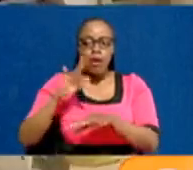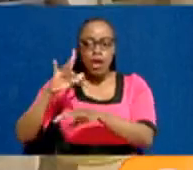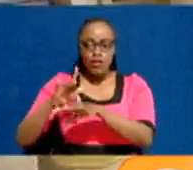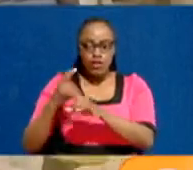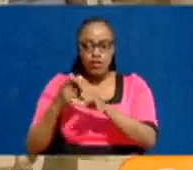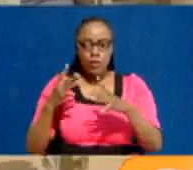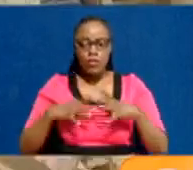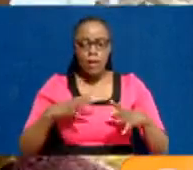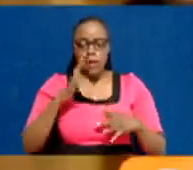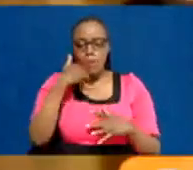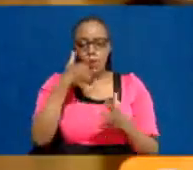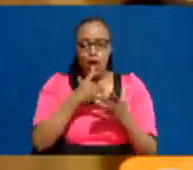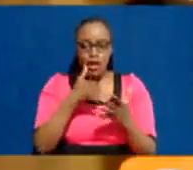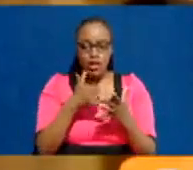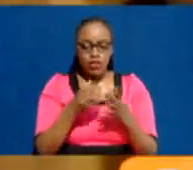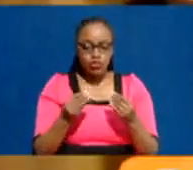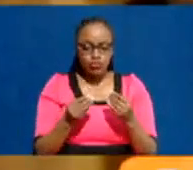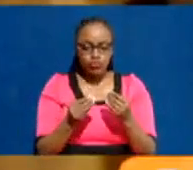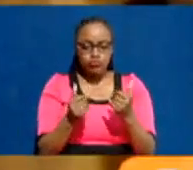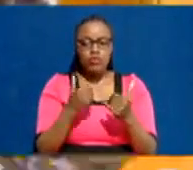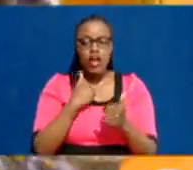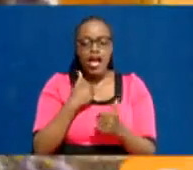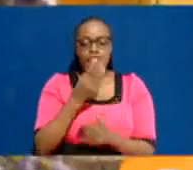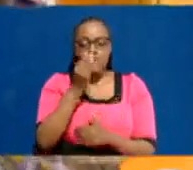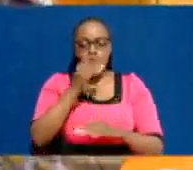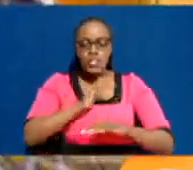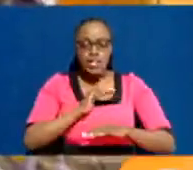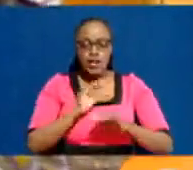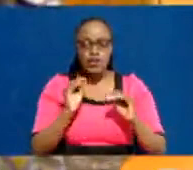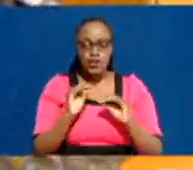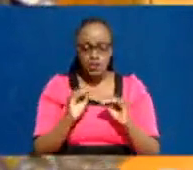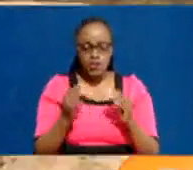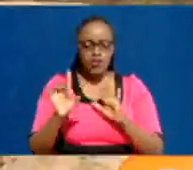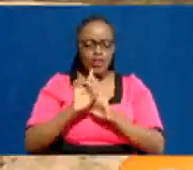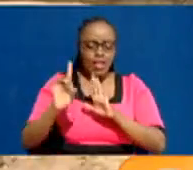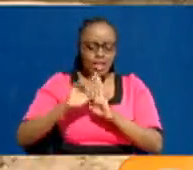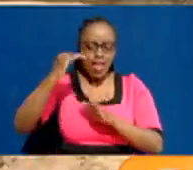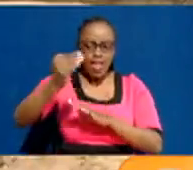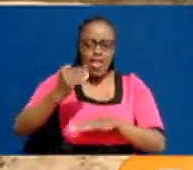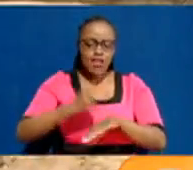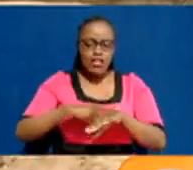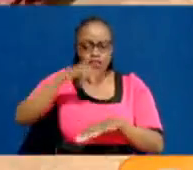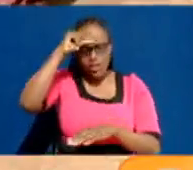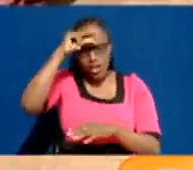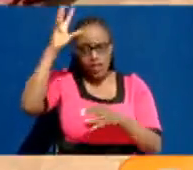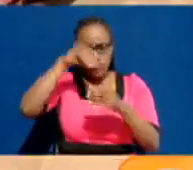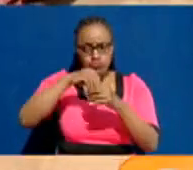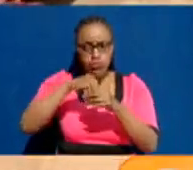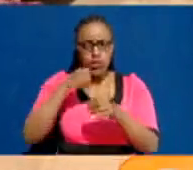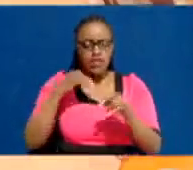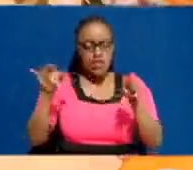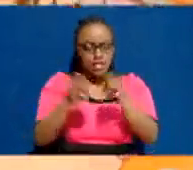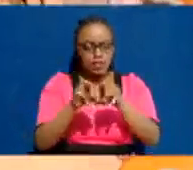Kulingana na wadau wanaohusika na kupambana na janga la ukame nchini, miaka nenda miaka rudi, serikali imewekeza katika mikakati